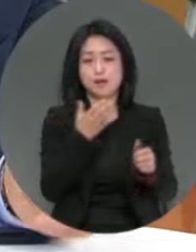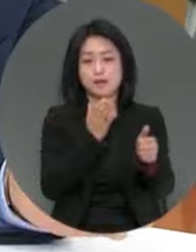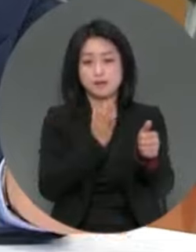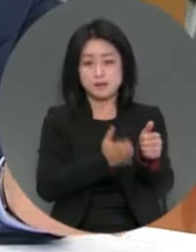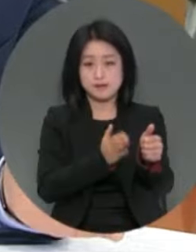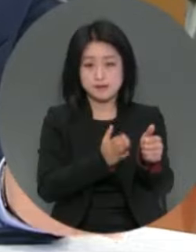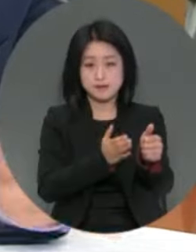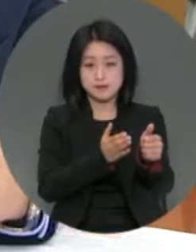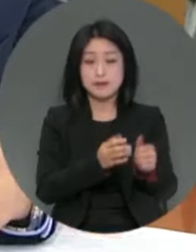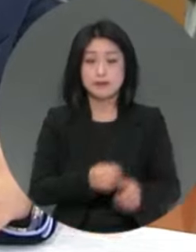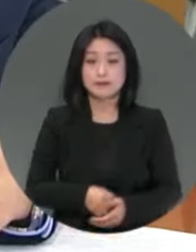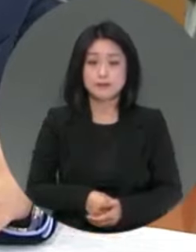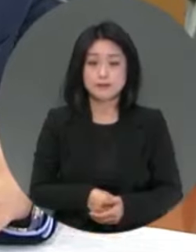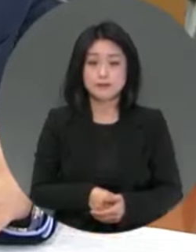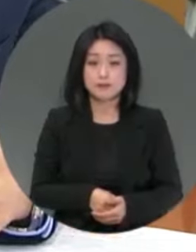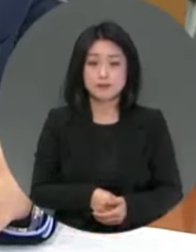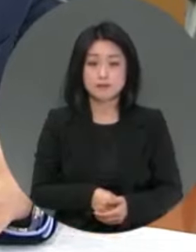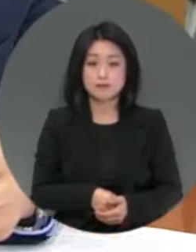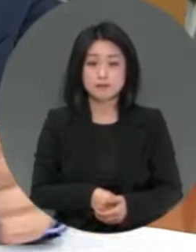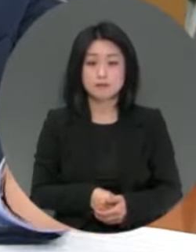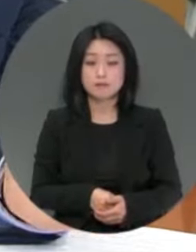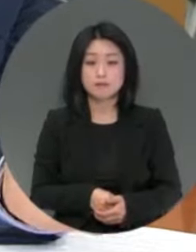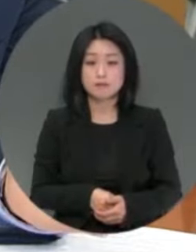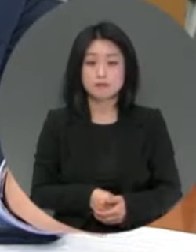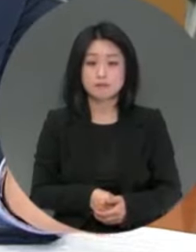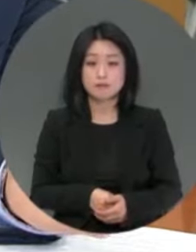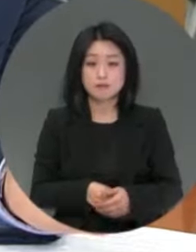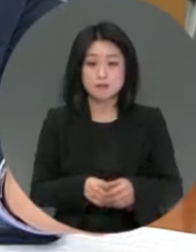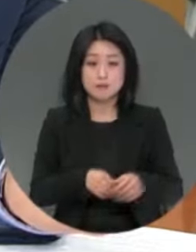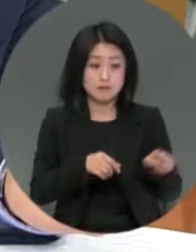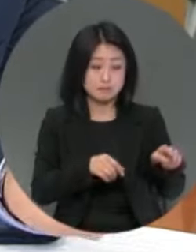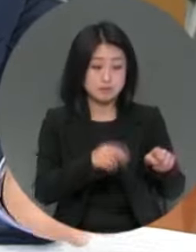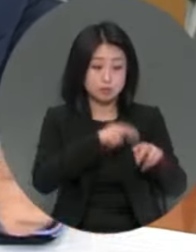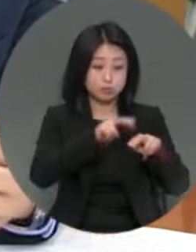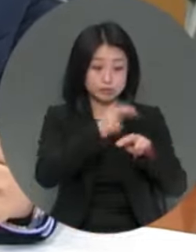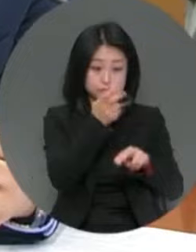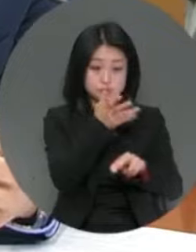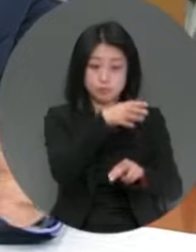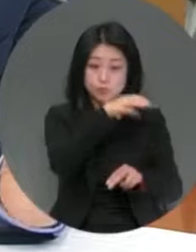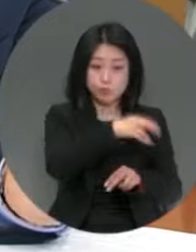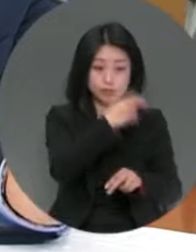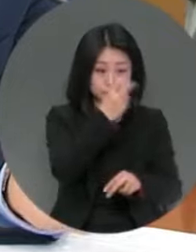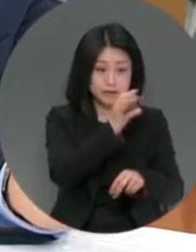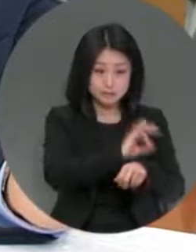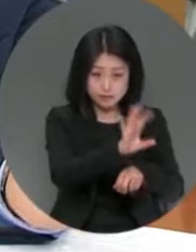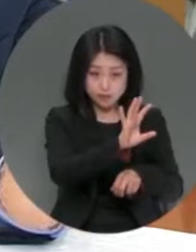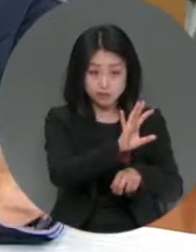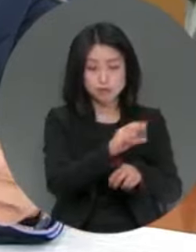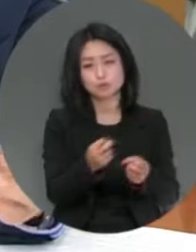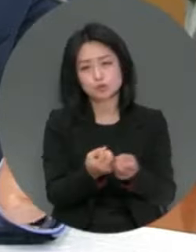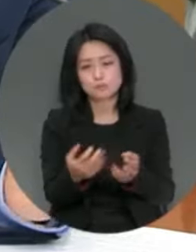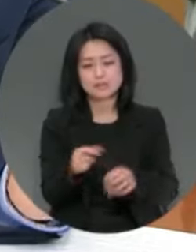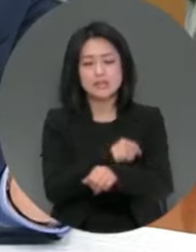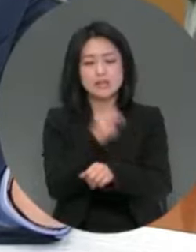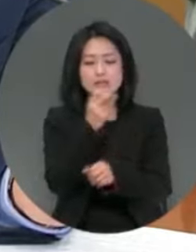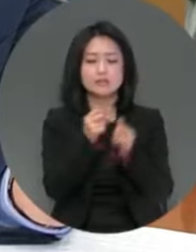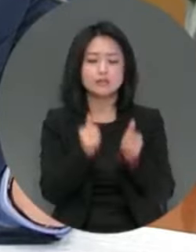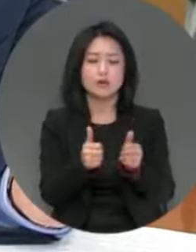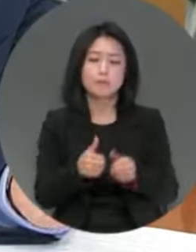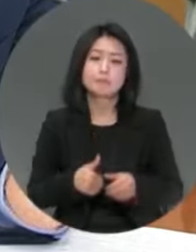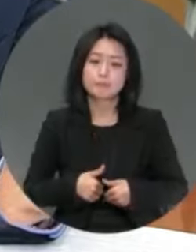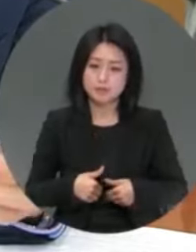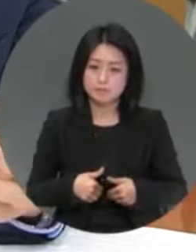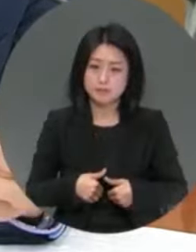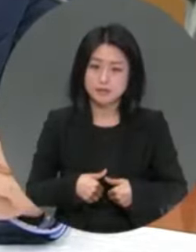돼요. 그걸 못하면 다 특검하자고 얘기할 수밖에 없고요. 법률이 해결하지 못하고 있는 제도가